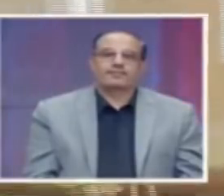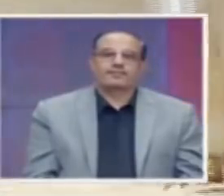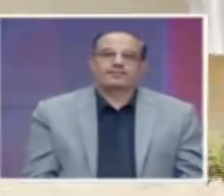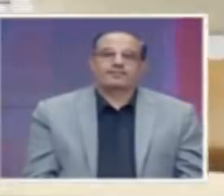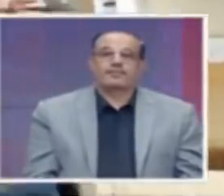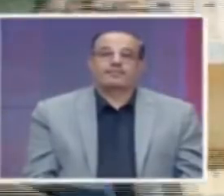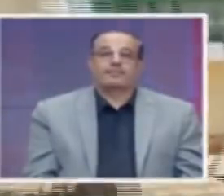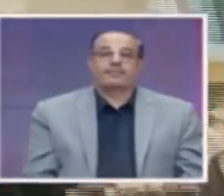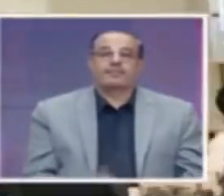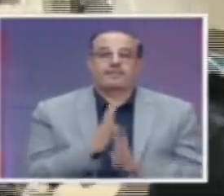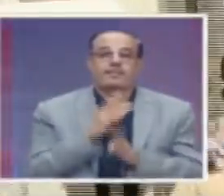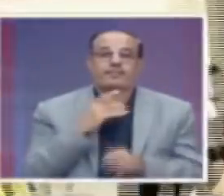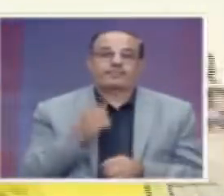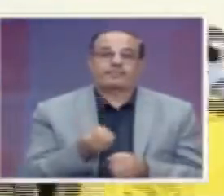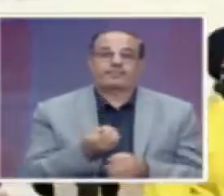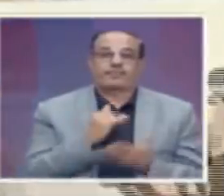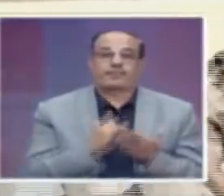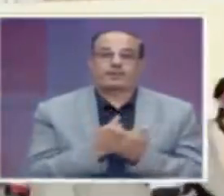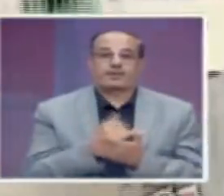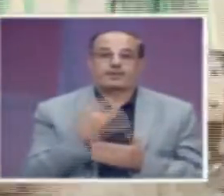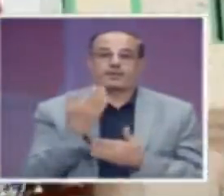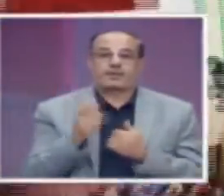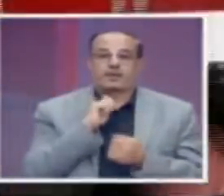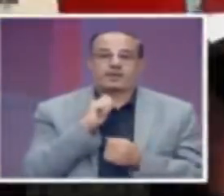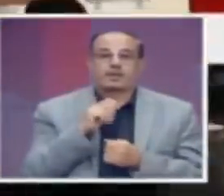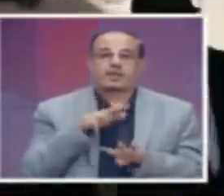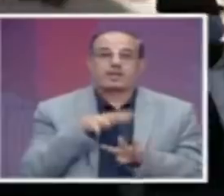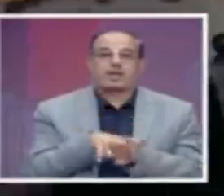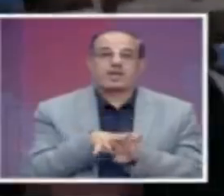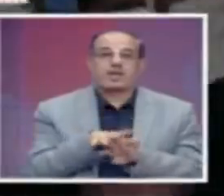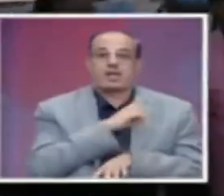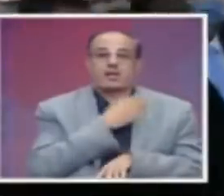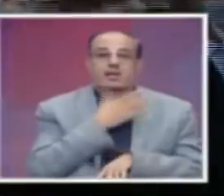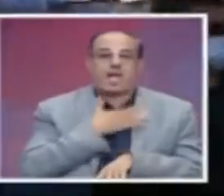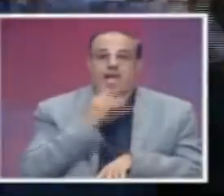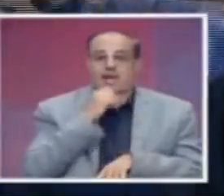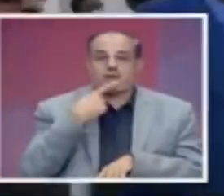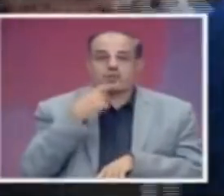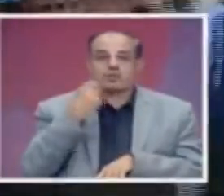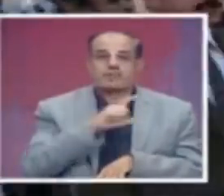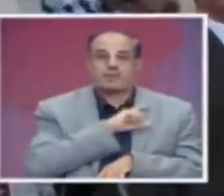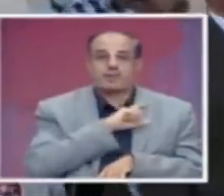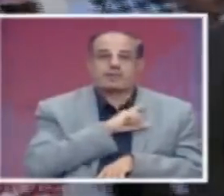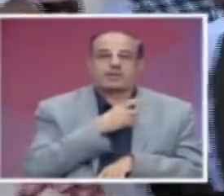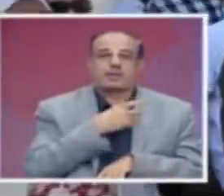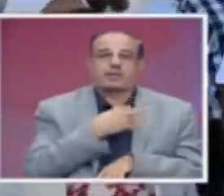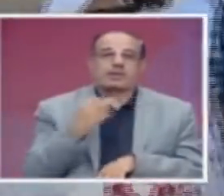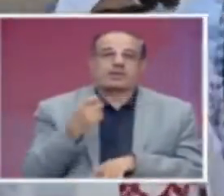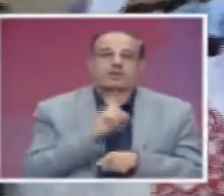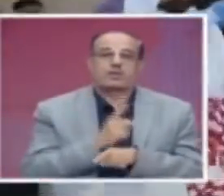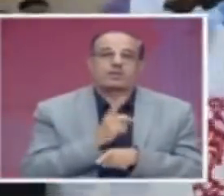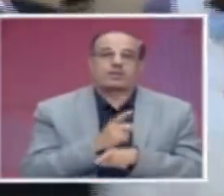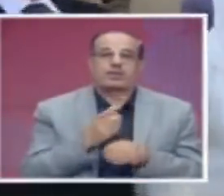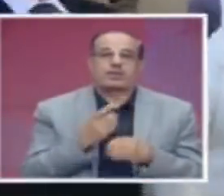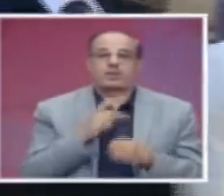وخلال حضوره الطابور الصباحية بإحدى المدارس، قدم محافظ أسوان اللواء أشرف عطية تهنئته ل 350 ألف